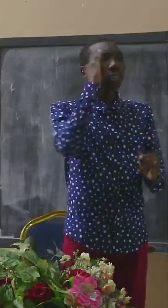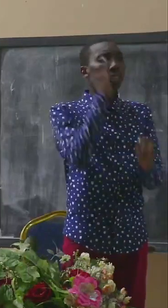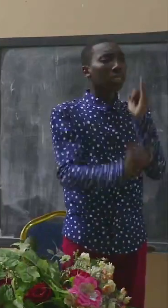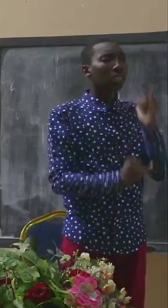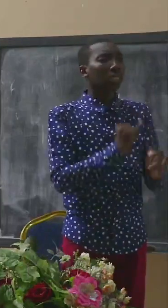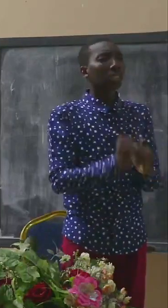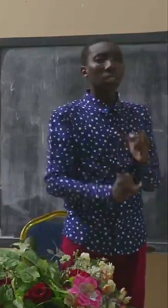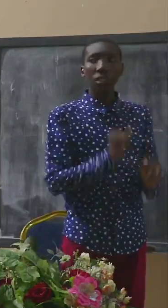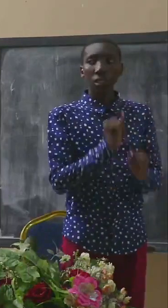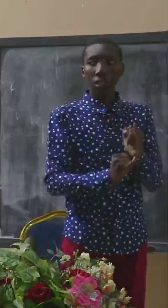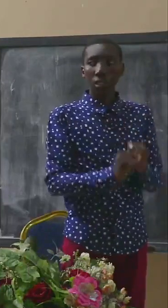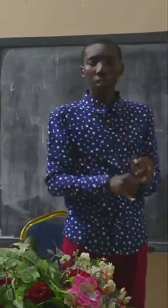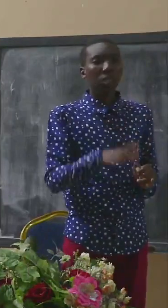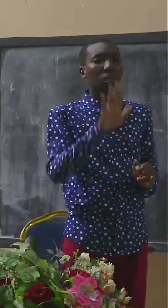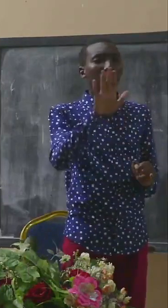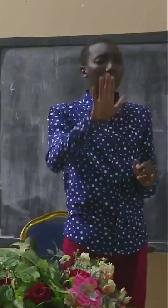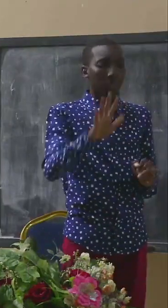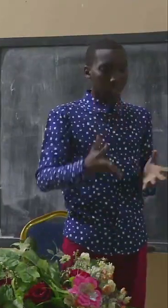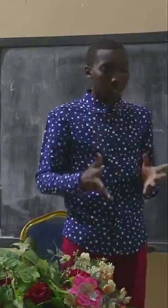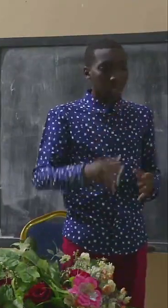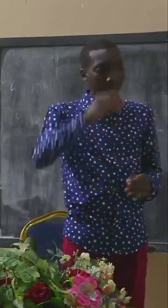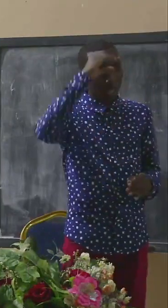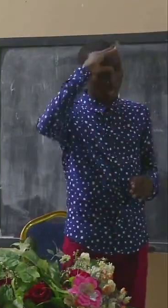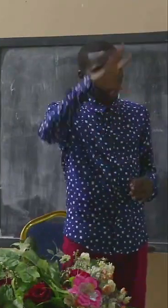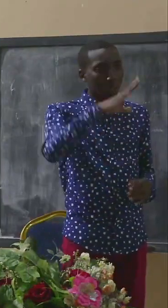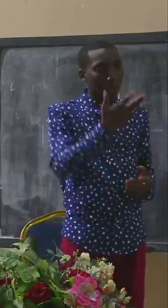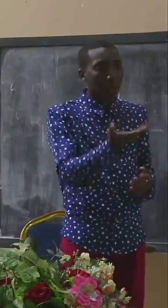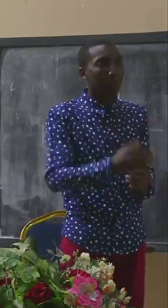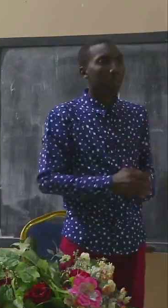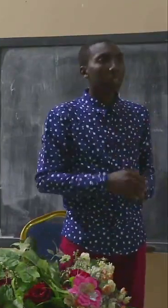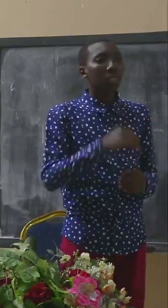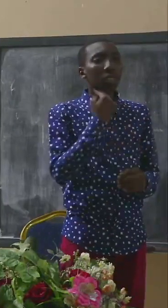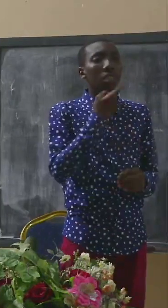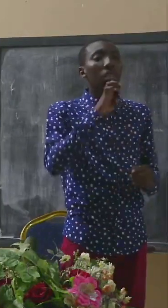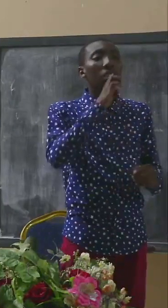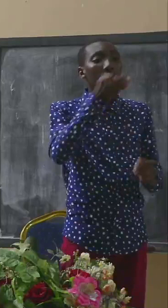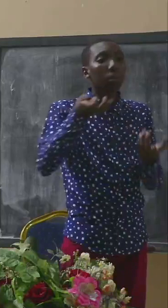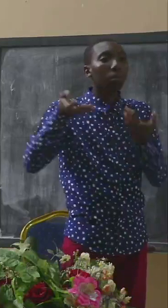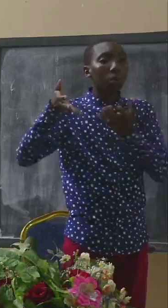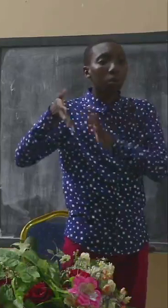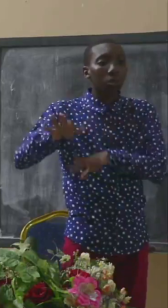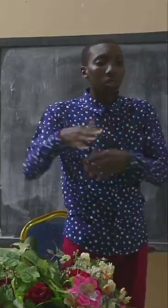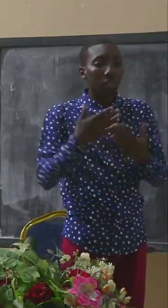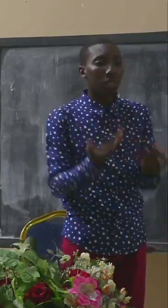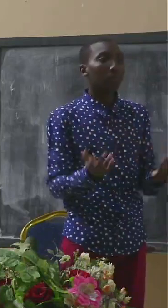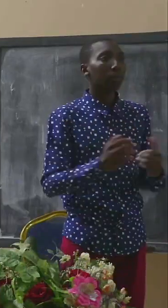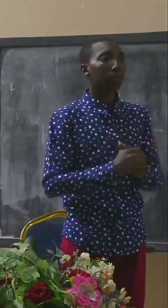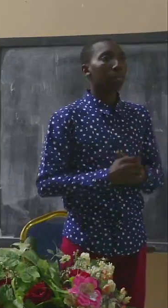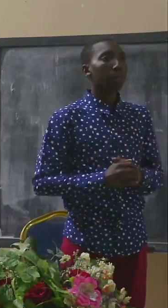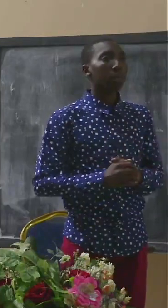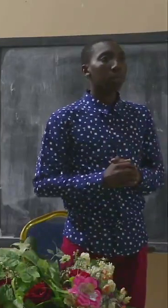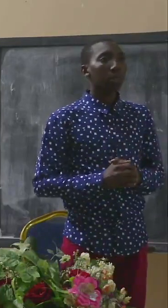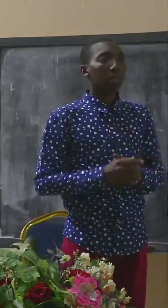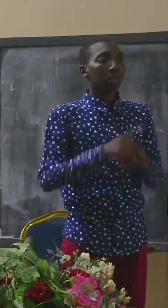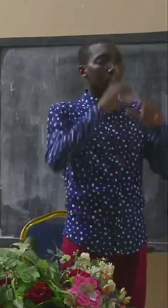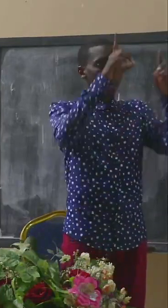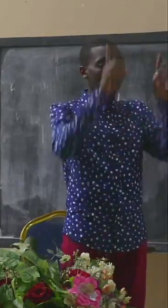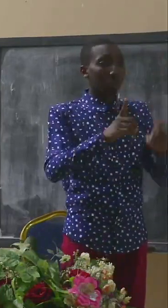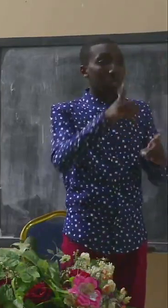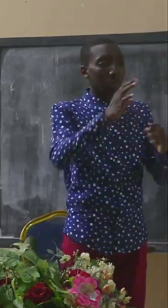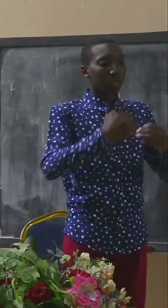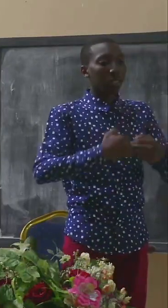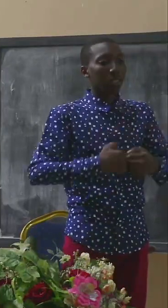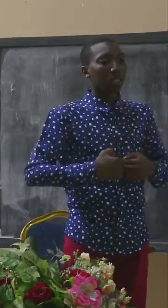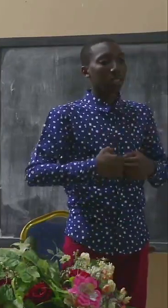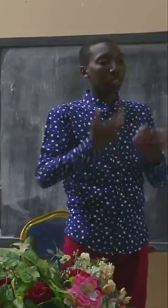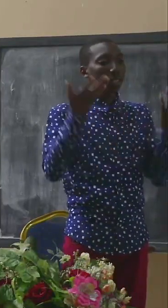unaogopa binadamu. Si tu crains un homme. Wa kukufa. Un homme mortel. C'est que ulisha nisao.